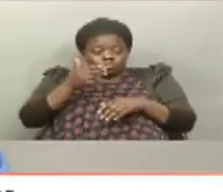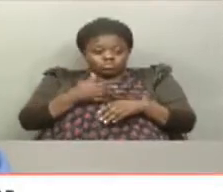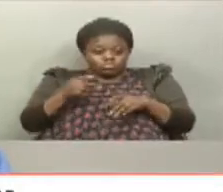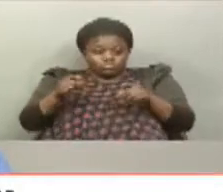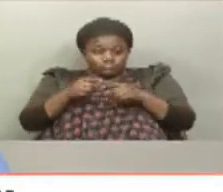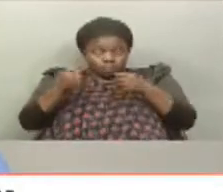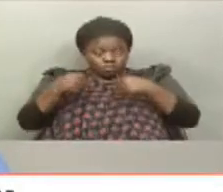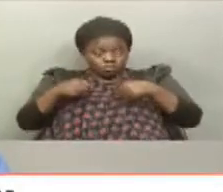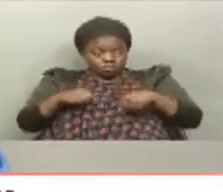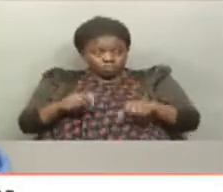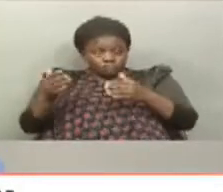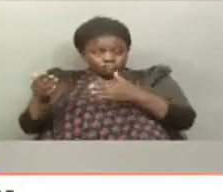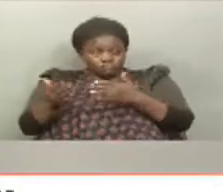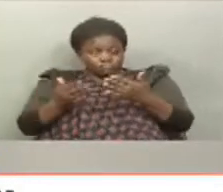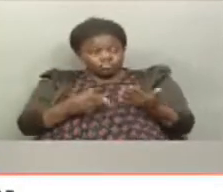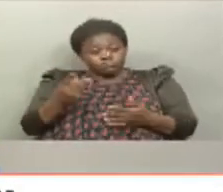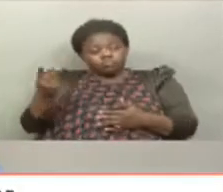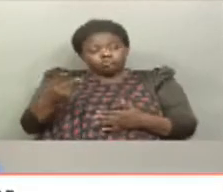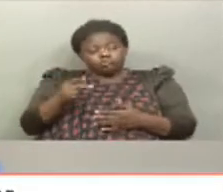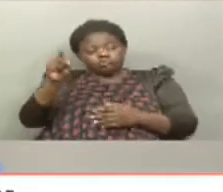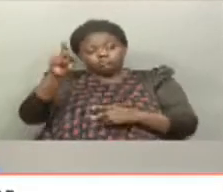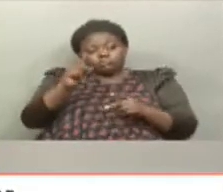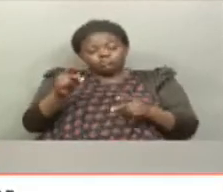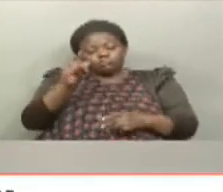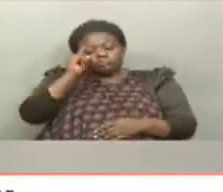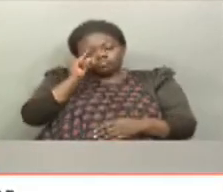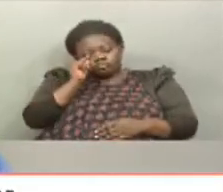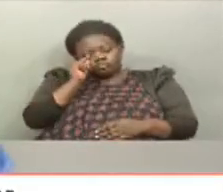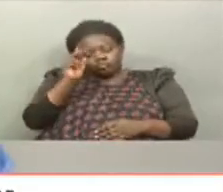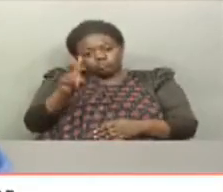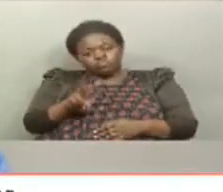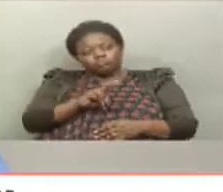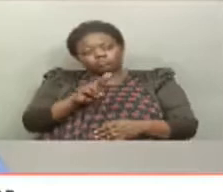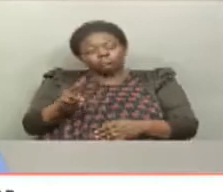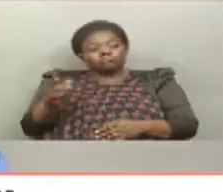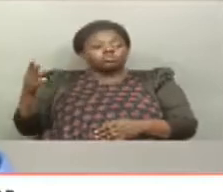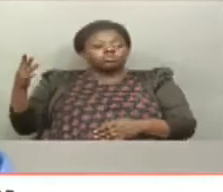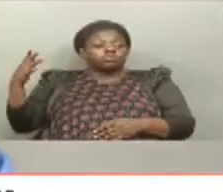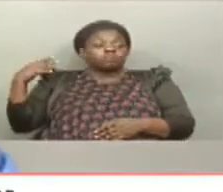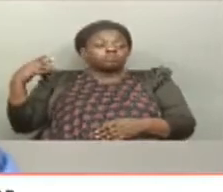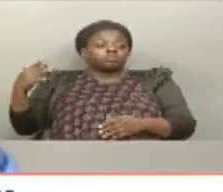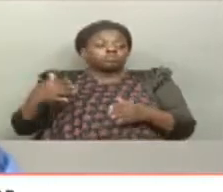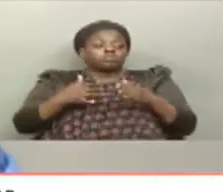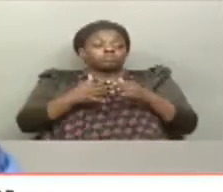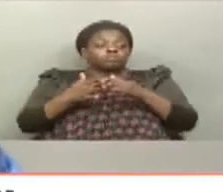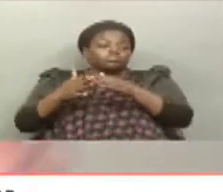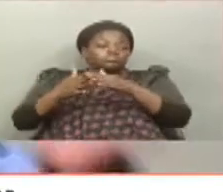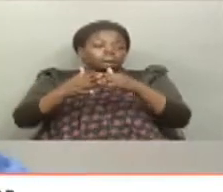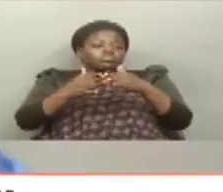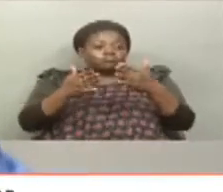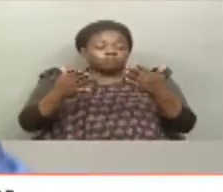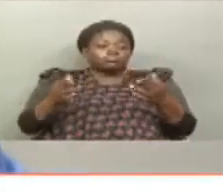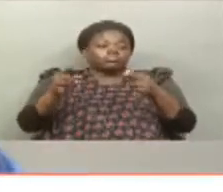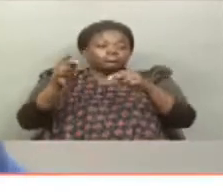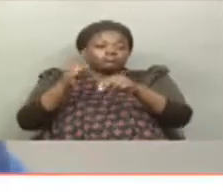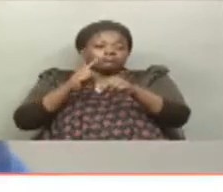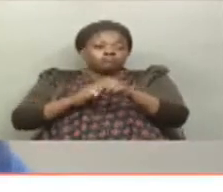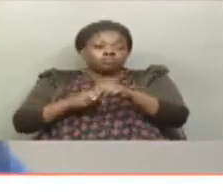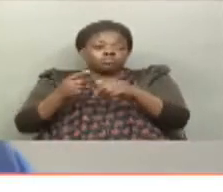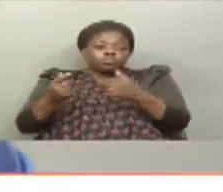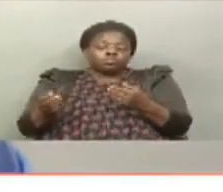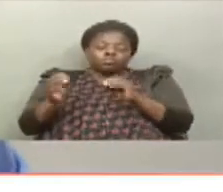bitukola tuleeta bano buwumbi ate abo ne basigala nga bali mu tulo nga bwe babadde. Nti traini efuse nga kintino nayo terina budde terina